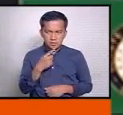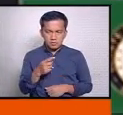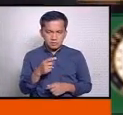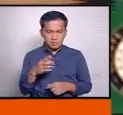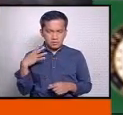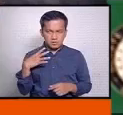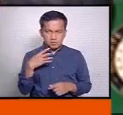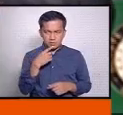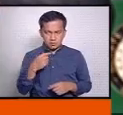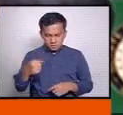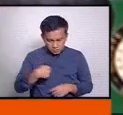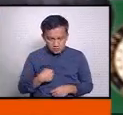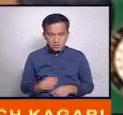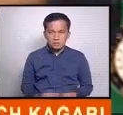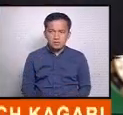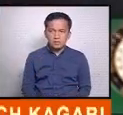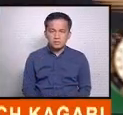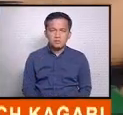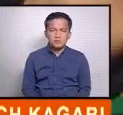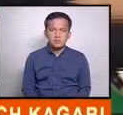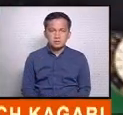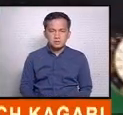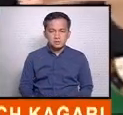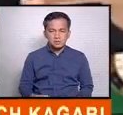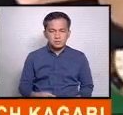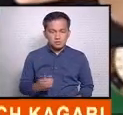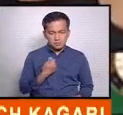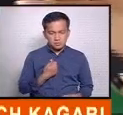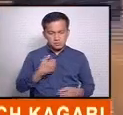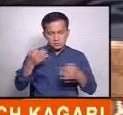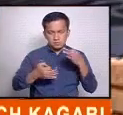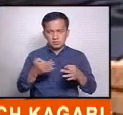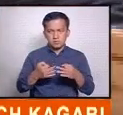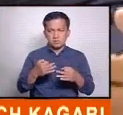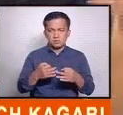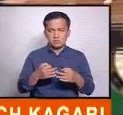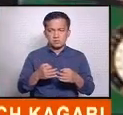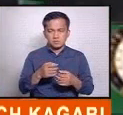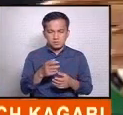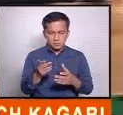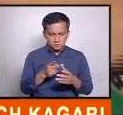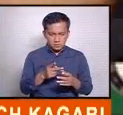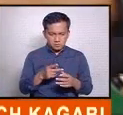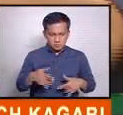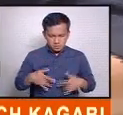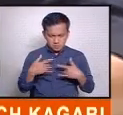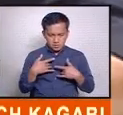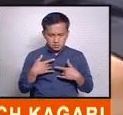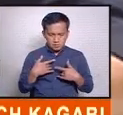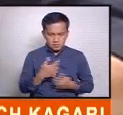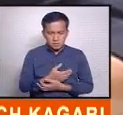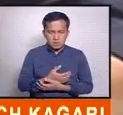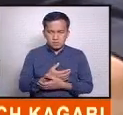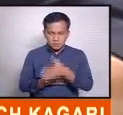Hintayin ko ba na akong tatamaan? So, judgment call nga niya yan. Kung ano, priority niya yung buhay ng bata na karga-karga ng